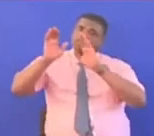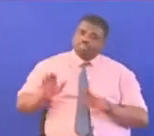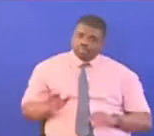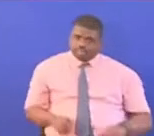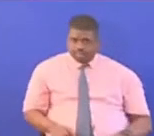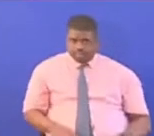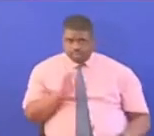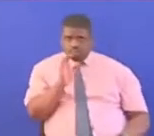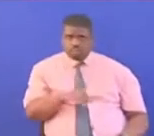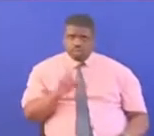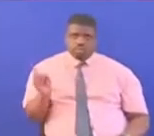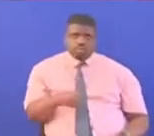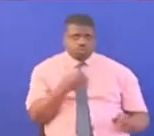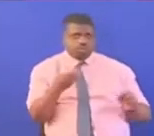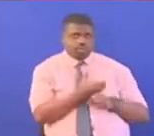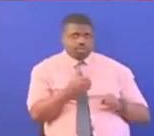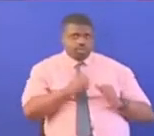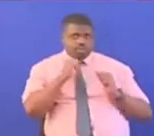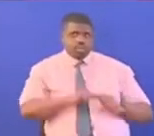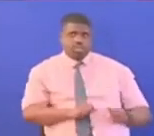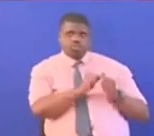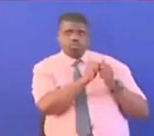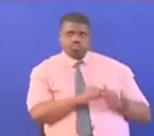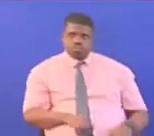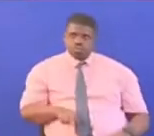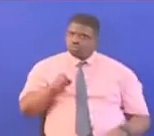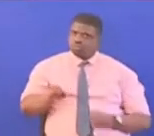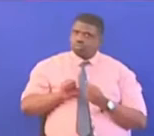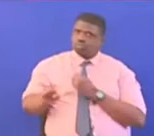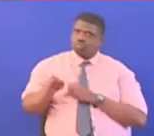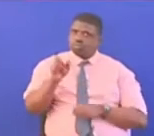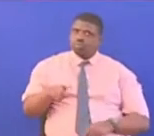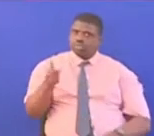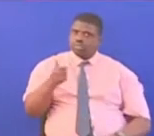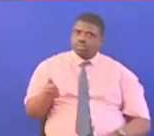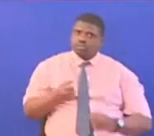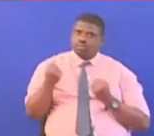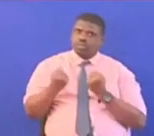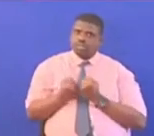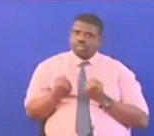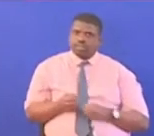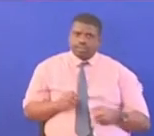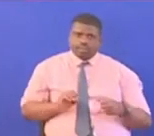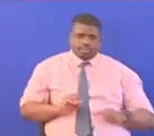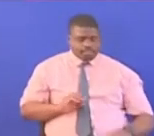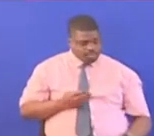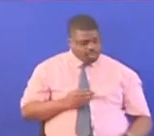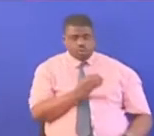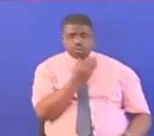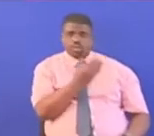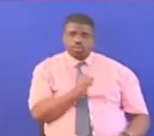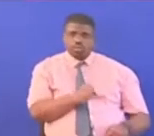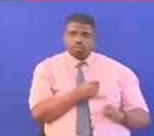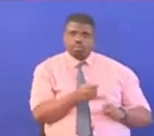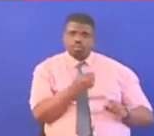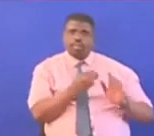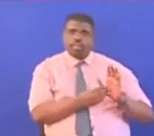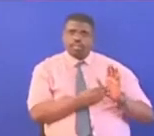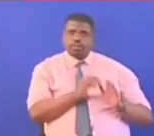promotion mwaka mzima, wanapatikana watalii 10. Huku tumezuia Watanzania kutengeneza shilingi bilioni 5 na milioni 800 kwa